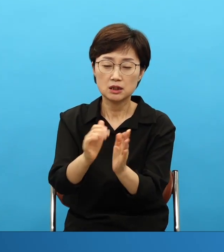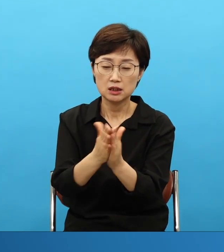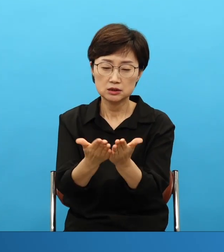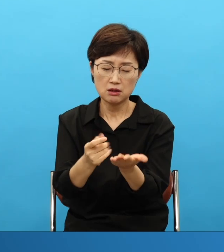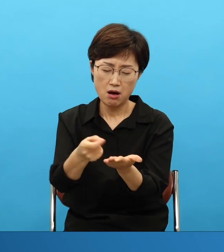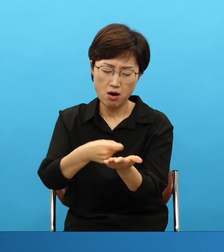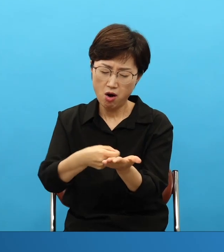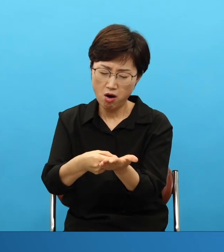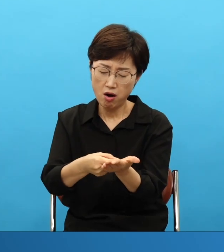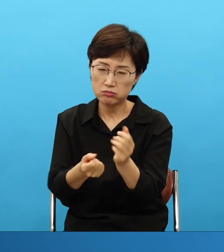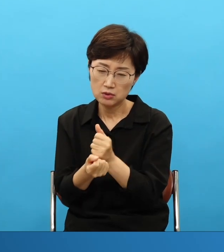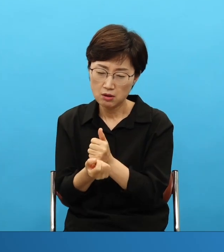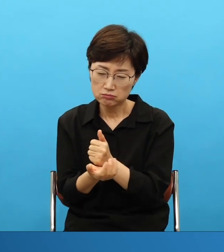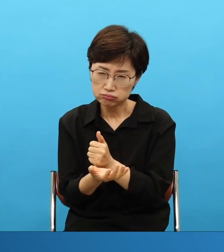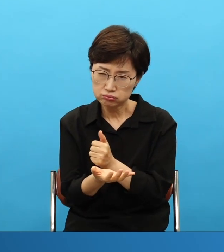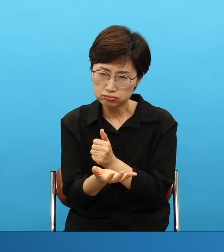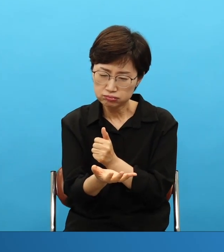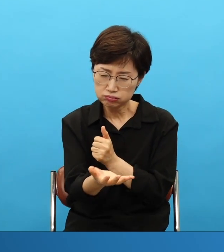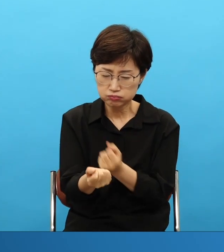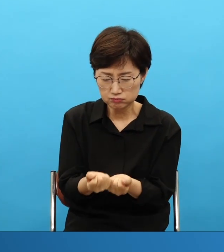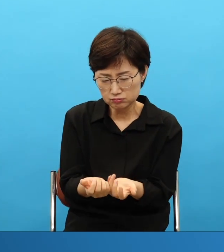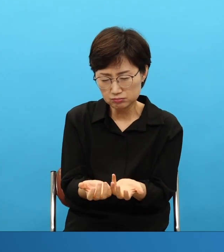주는 분이라고